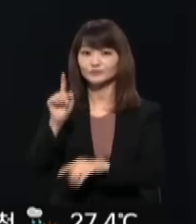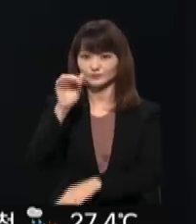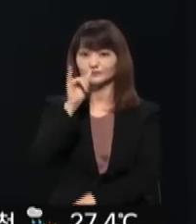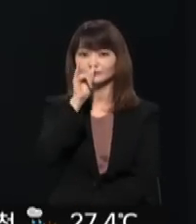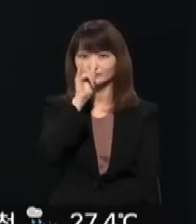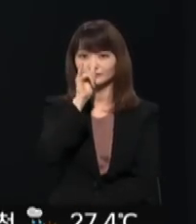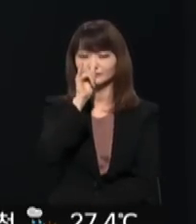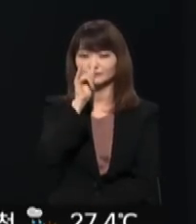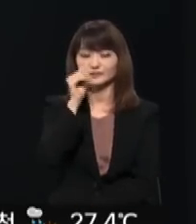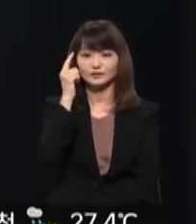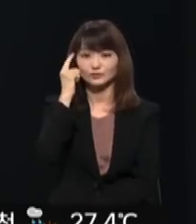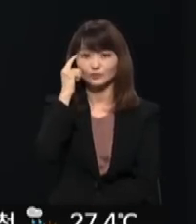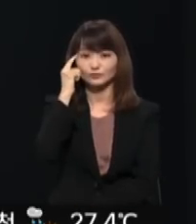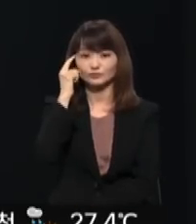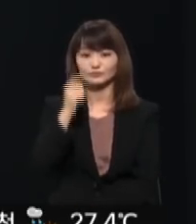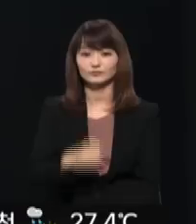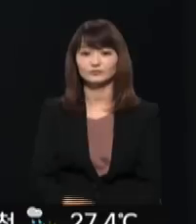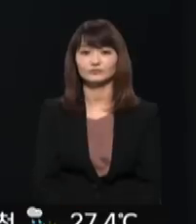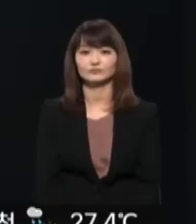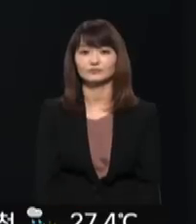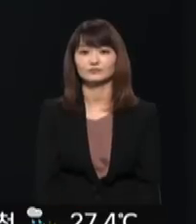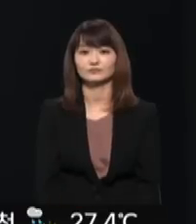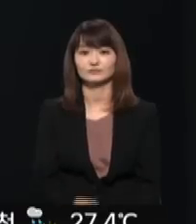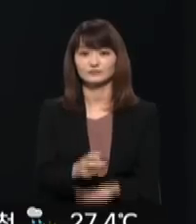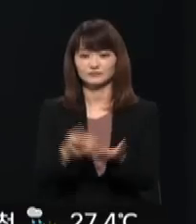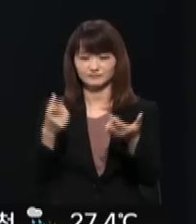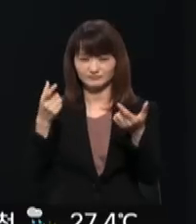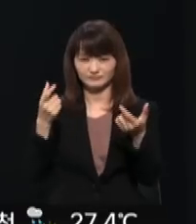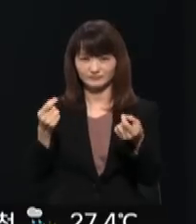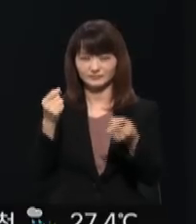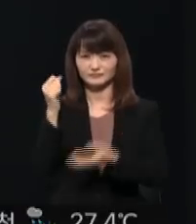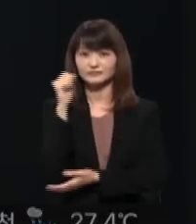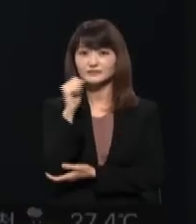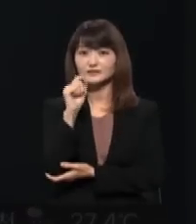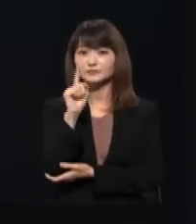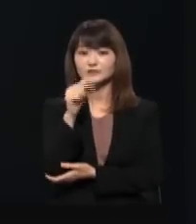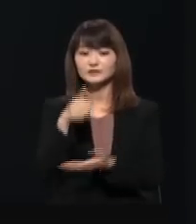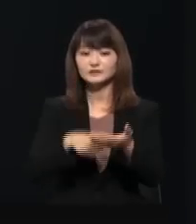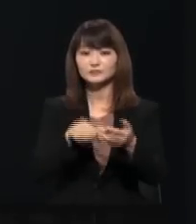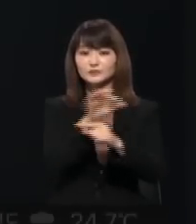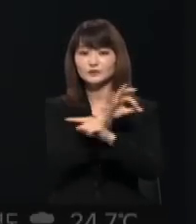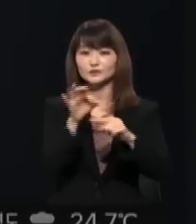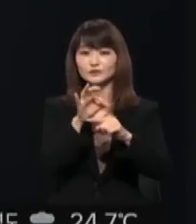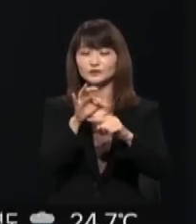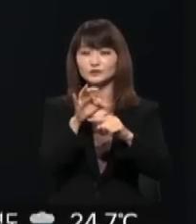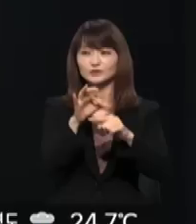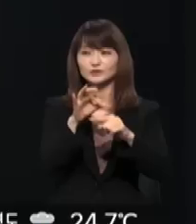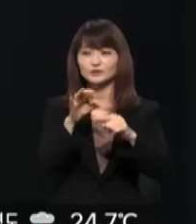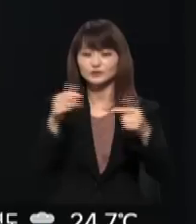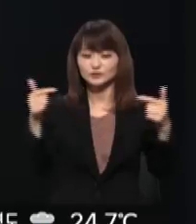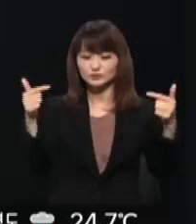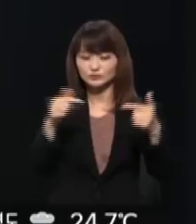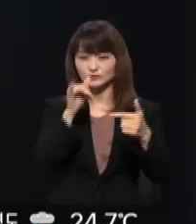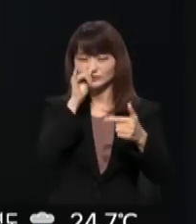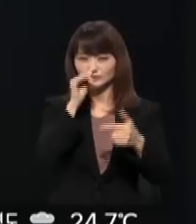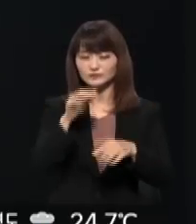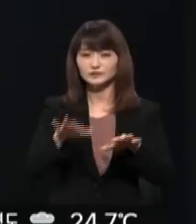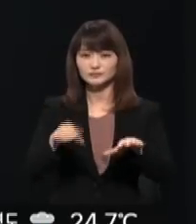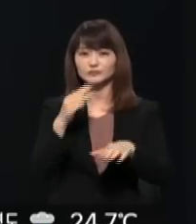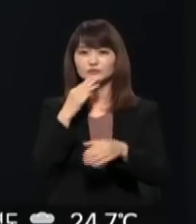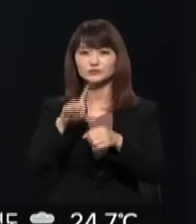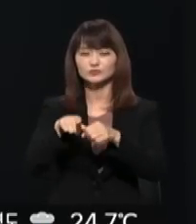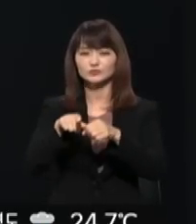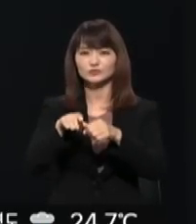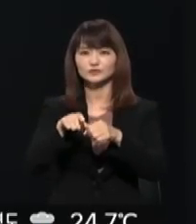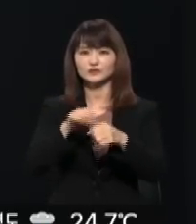수도 있다고 보고 있습니다 왜냐하면 사실 정당성을 흔들기 위해서는 투표율을 굉장히 좀 낮추는 경향이 있는데 이번 수도권에 더 많은